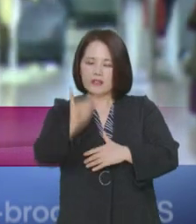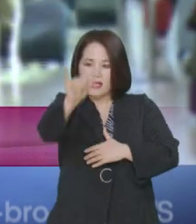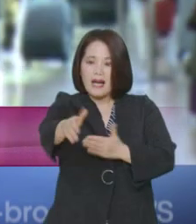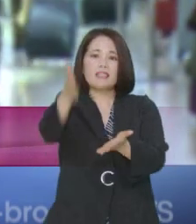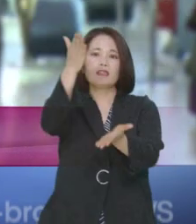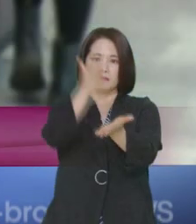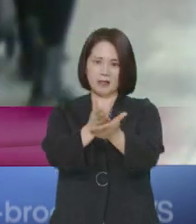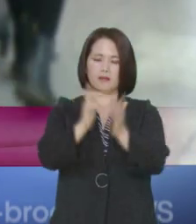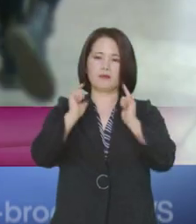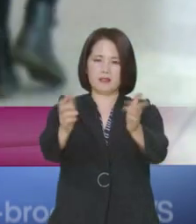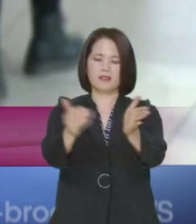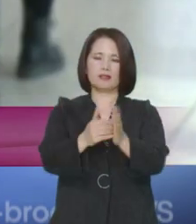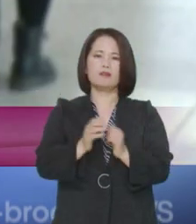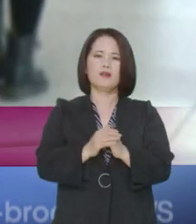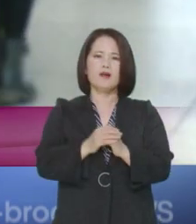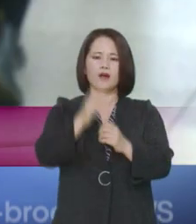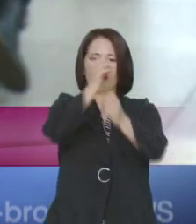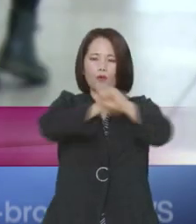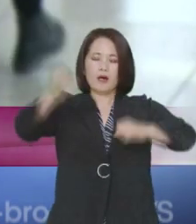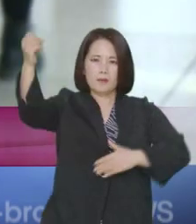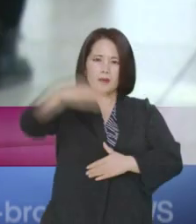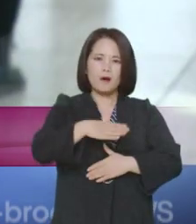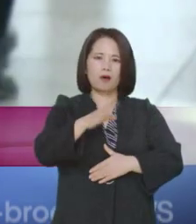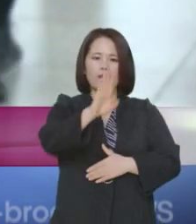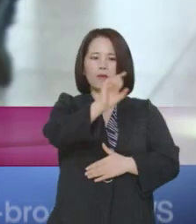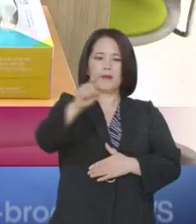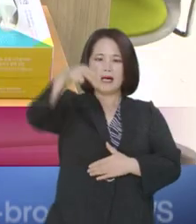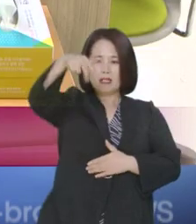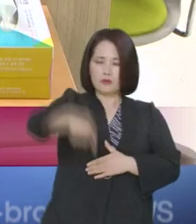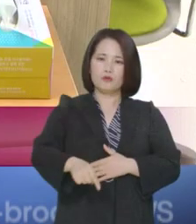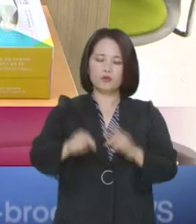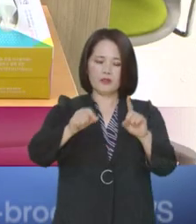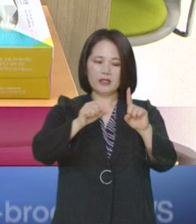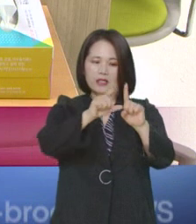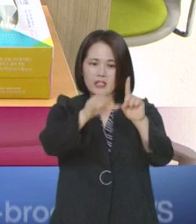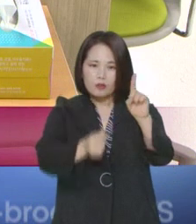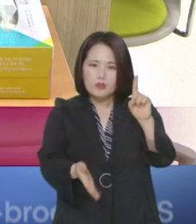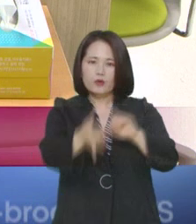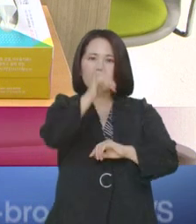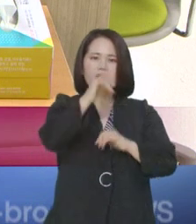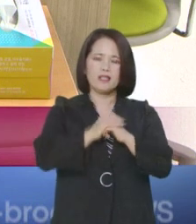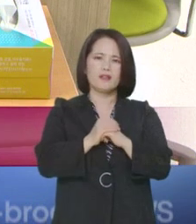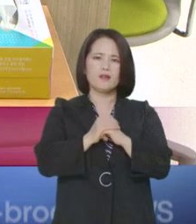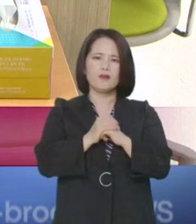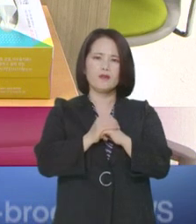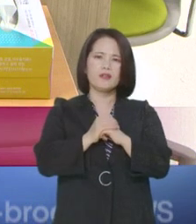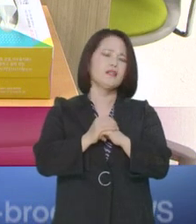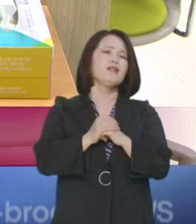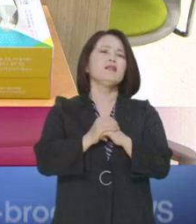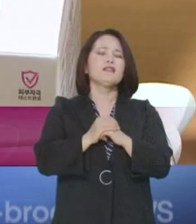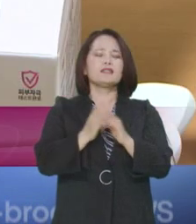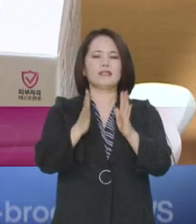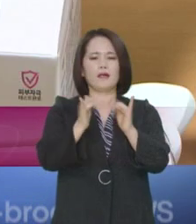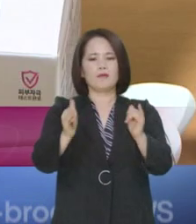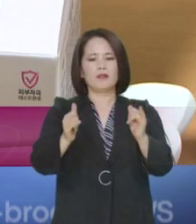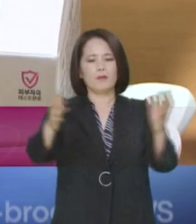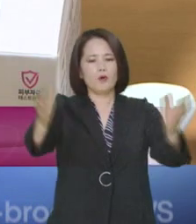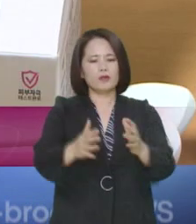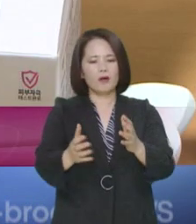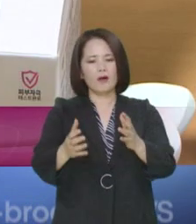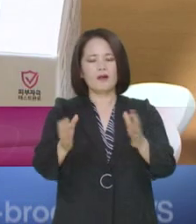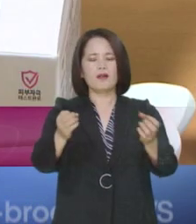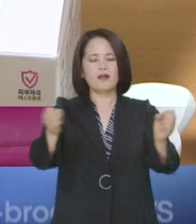광명과 파주시 등은 매년 9 연초에 그 실시하던 우면동 주민과의 재벌을 재화를 연결 해